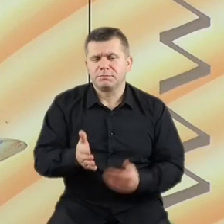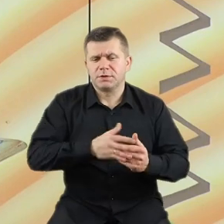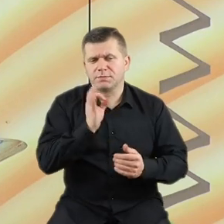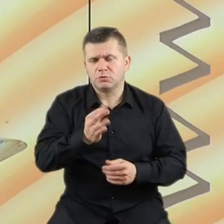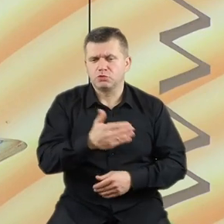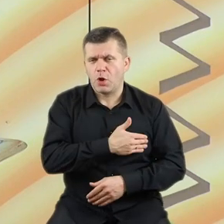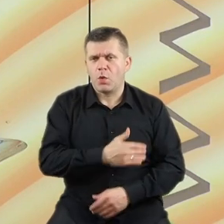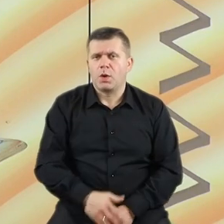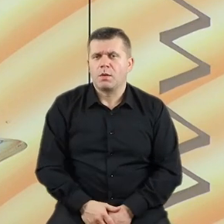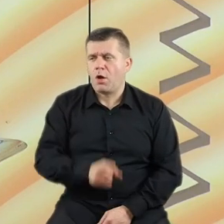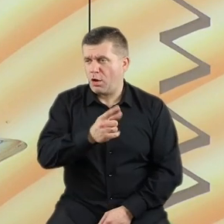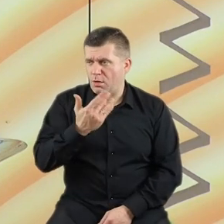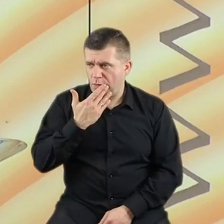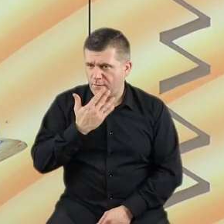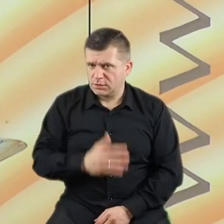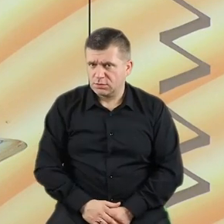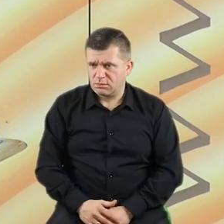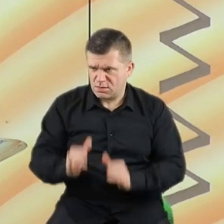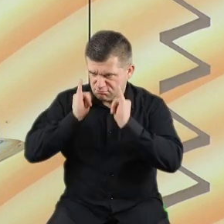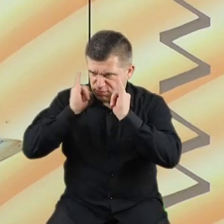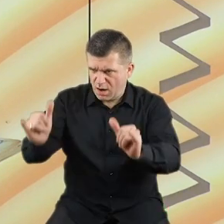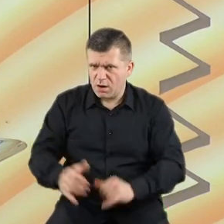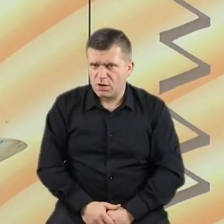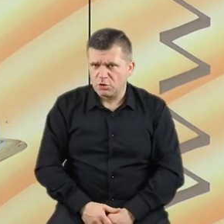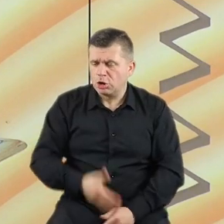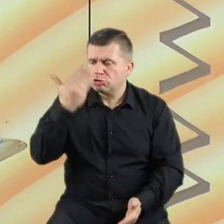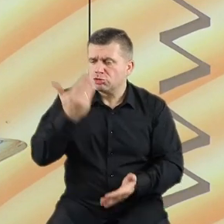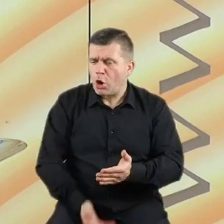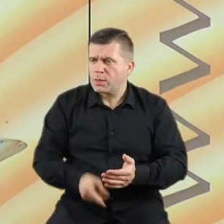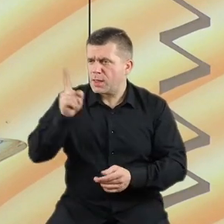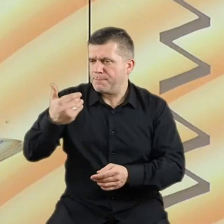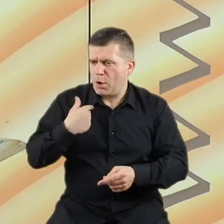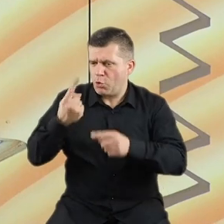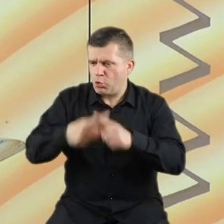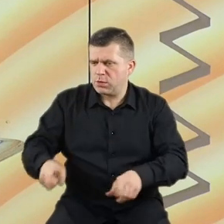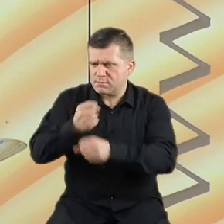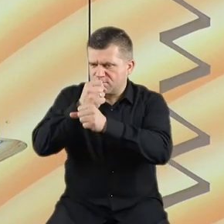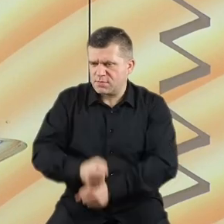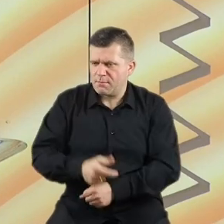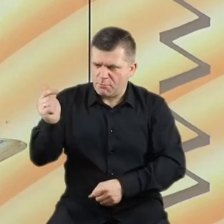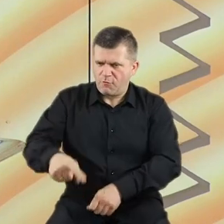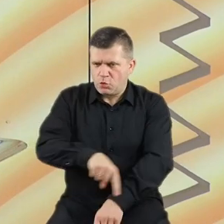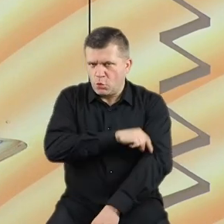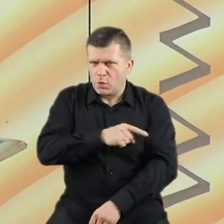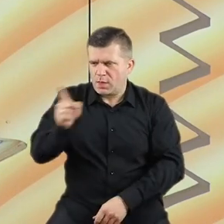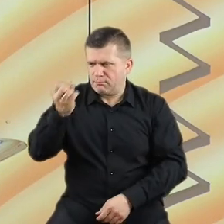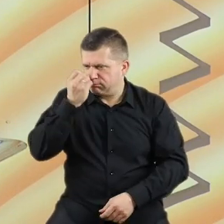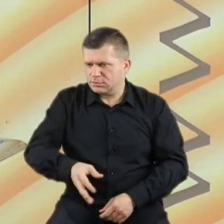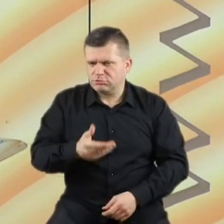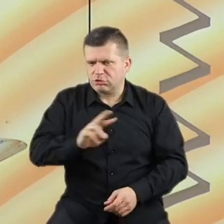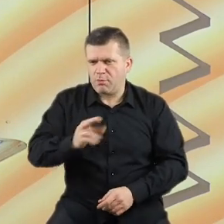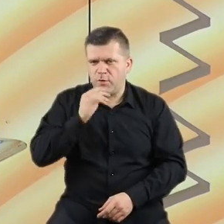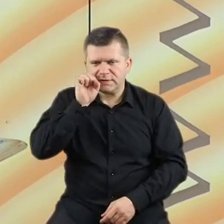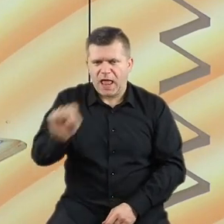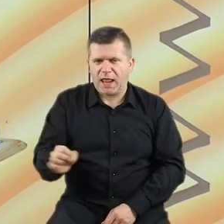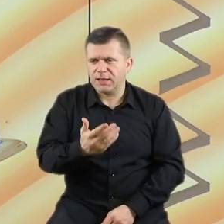szkole, powiedziała, wykrzyczała matce, że szkoda, że tak krótko byłaś w łagrze, bo powinnaś być dłużej, skoro mówisz takie bluźnierstwa. I jeszcze